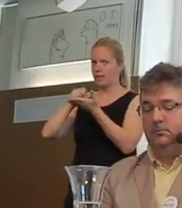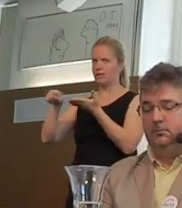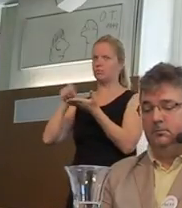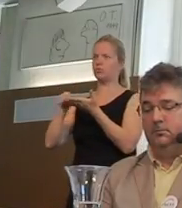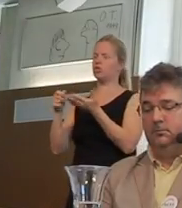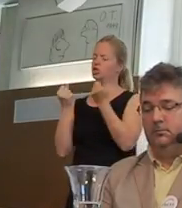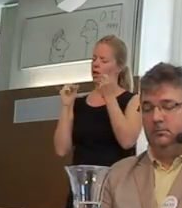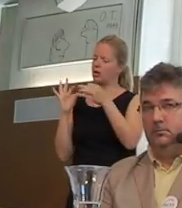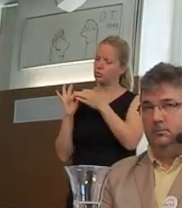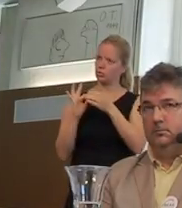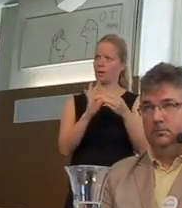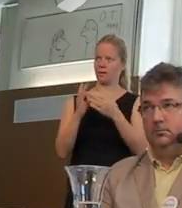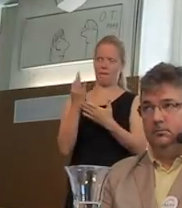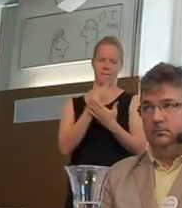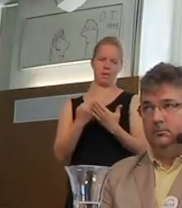mit Bildung zu tun hat.